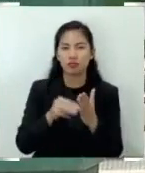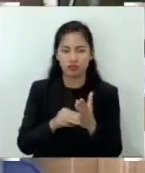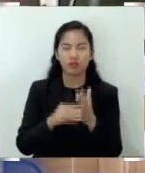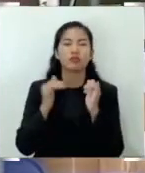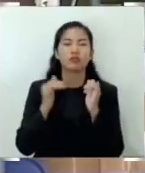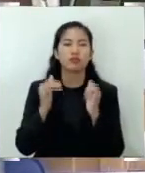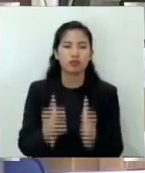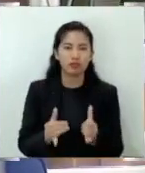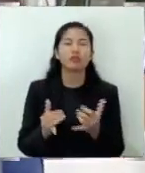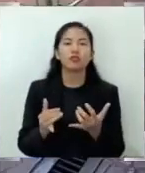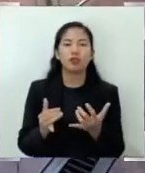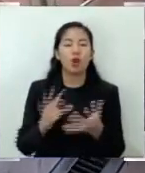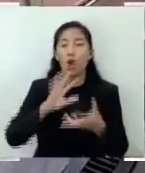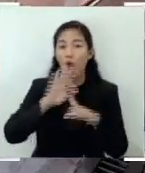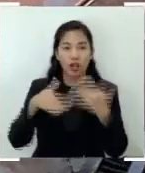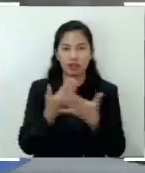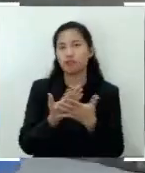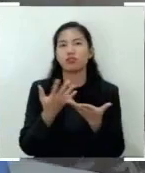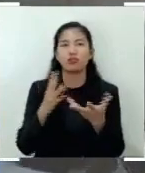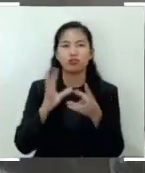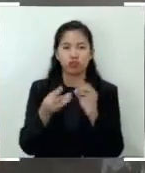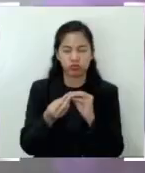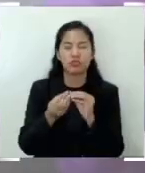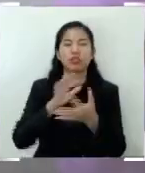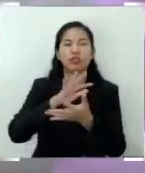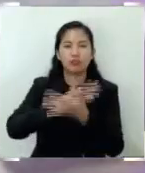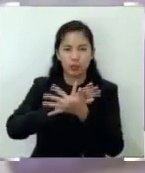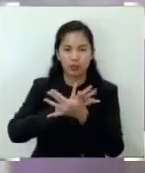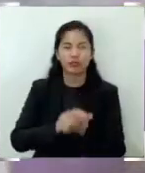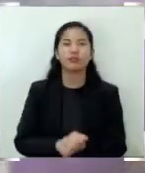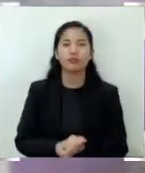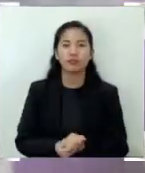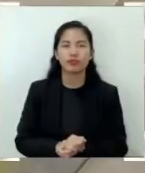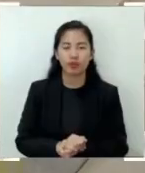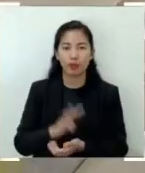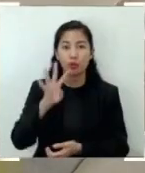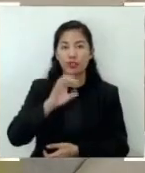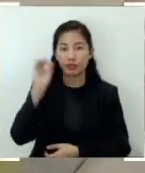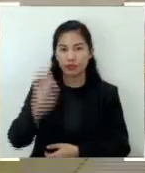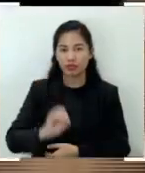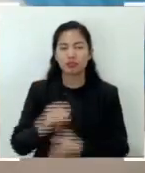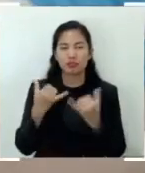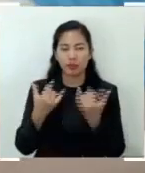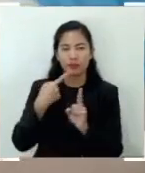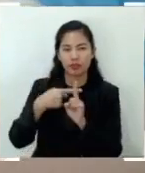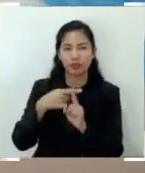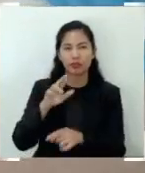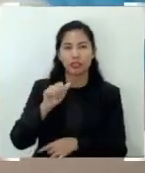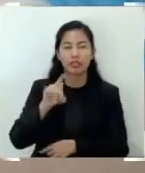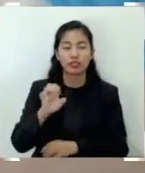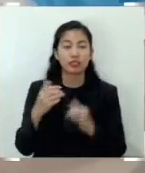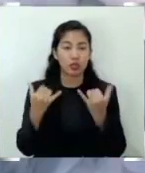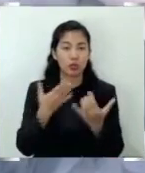sa record high na 40% ang positivity rate. Sa ngayon, malaking tulong daw ang antigen test kung gagamitin ng tama. Kanina, 9